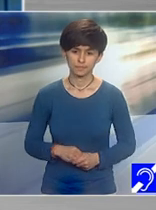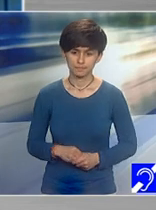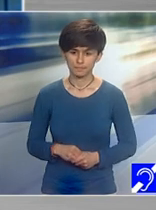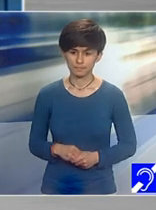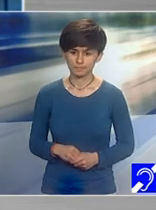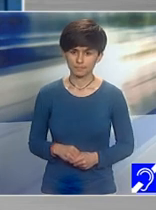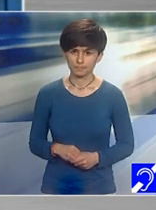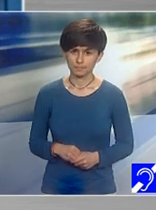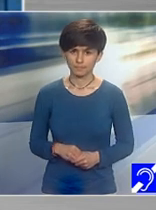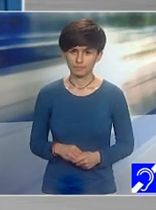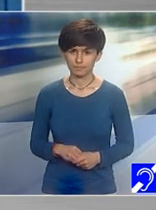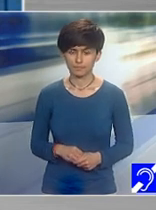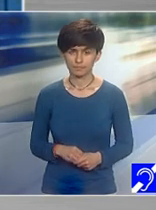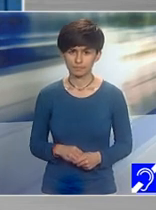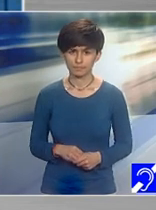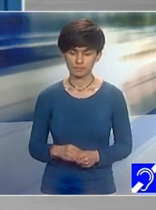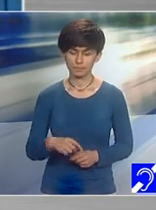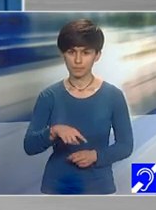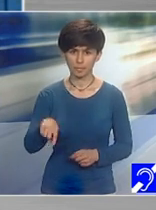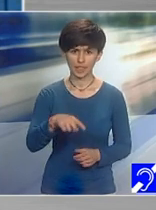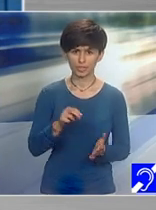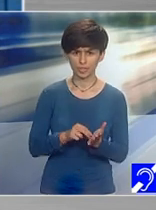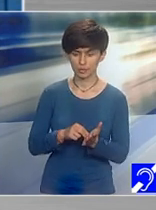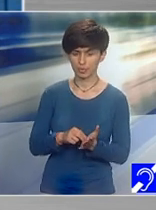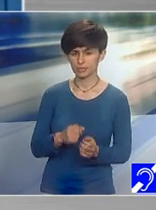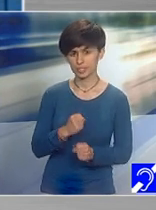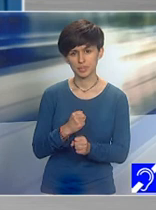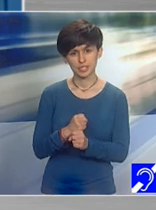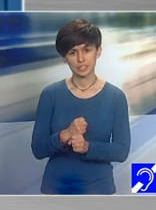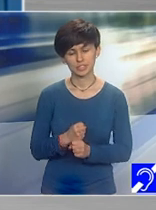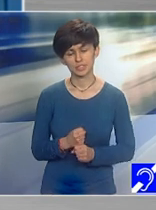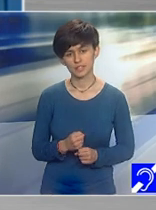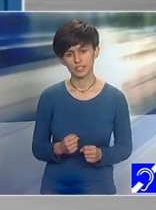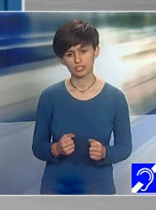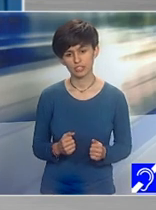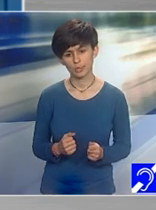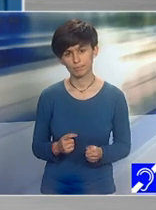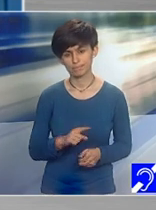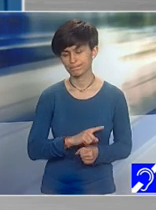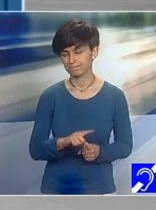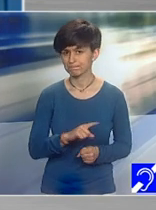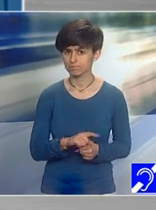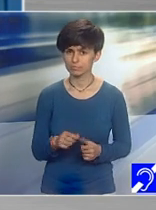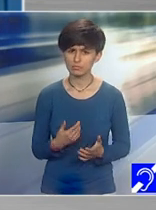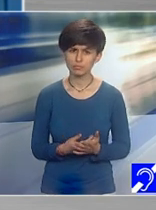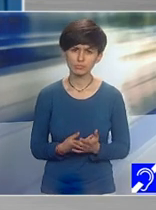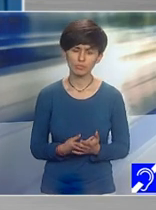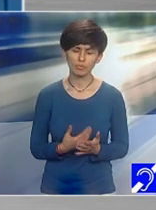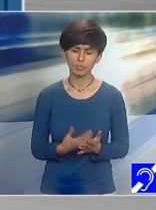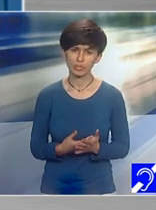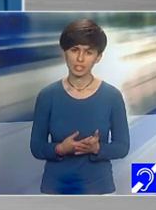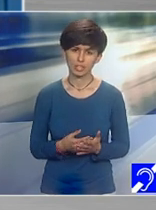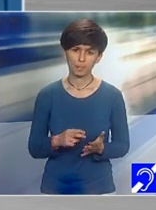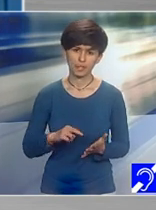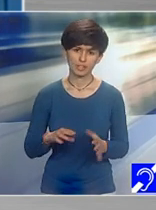asemenea, avem și ne propunem să facem în așa fel încât să găsim metode prin care să ajutăm la